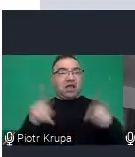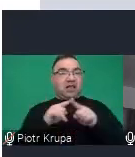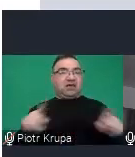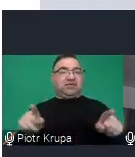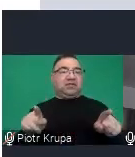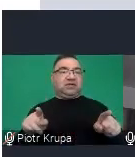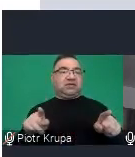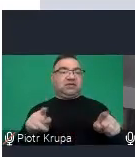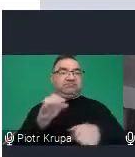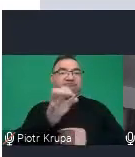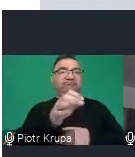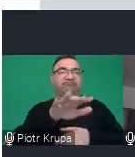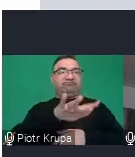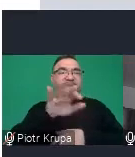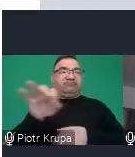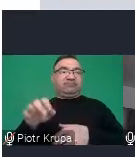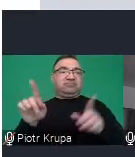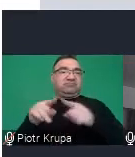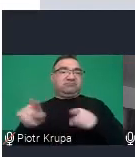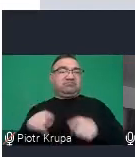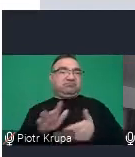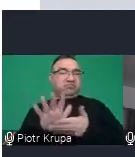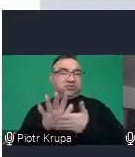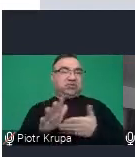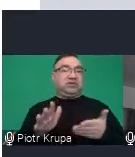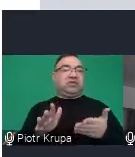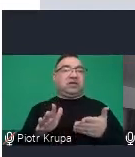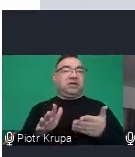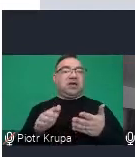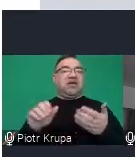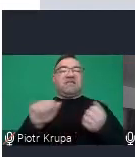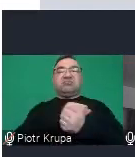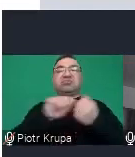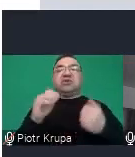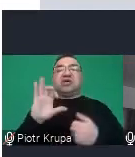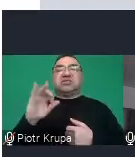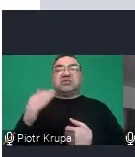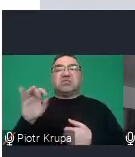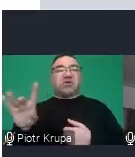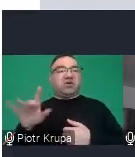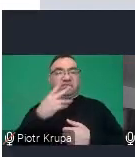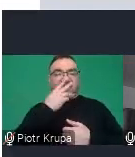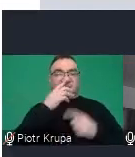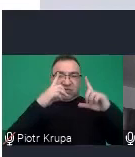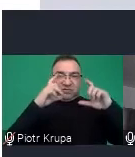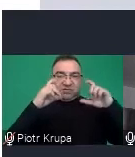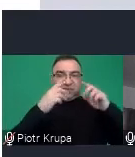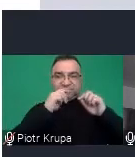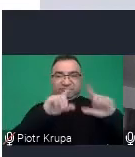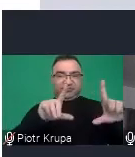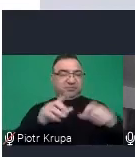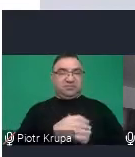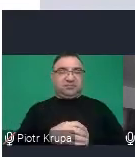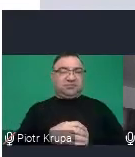lokalnych emisyjnych źródeł energii cieplnej i co najważniejsze, walki ze smogiem, aby obrazki takie, jak widzą Państwo